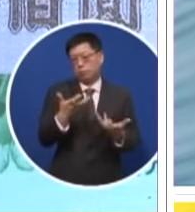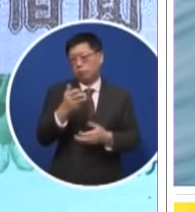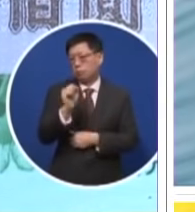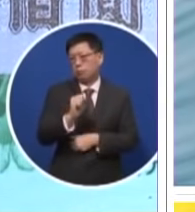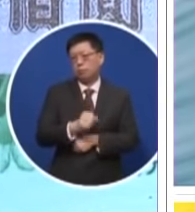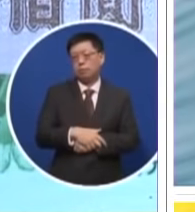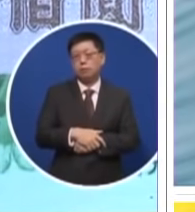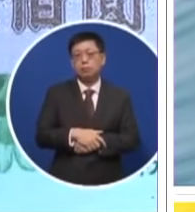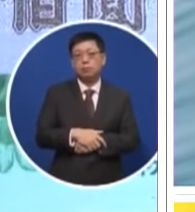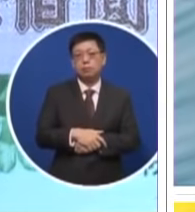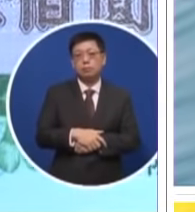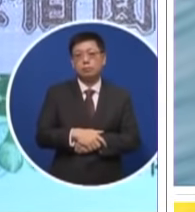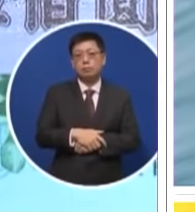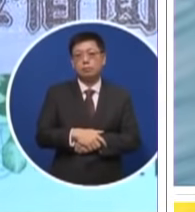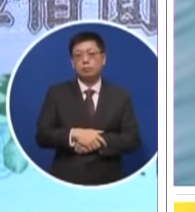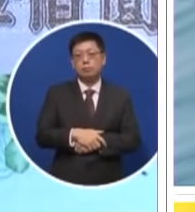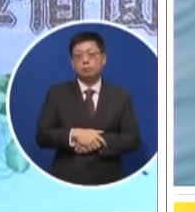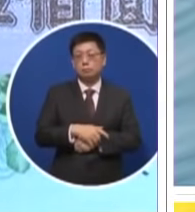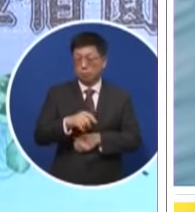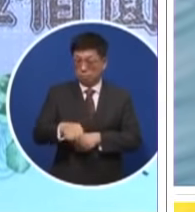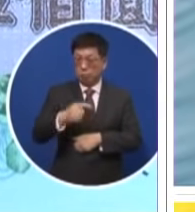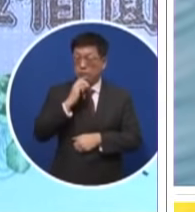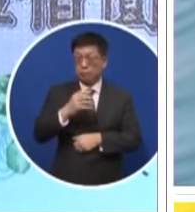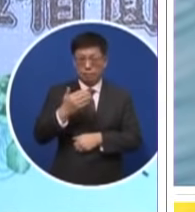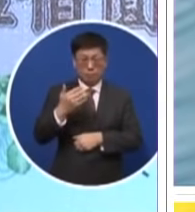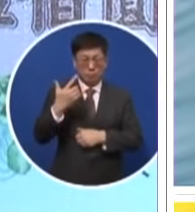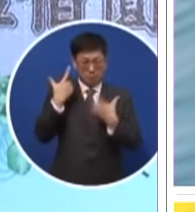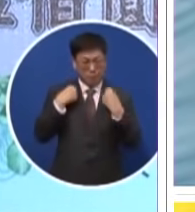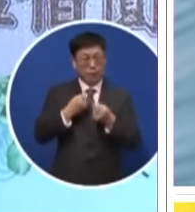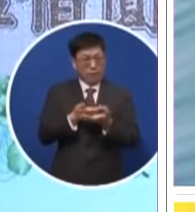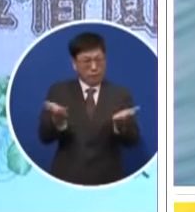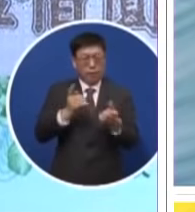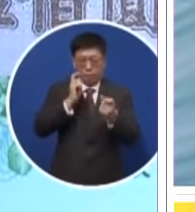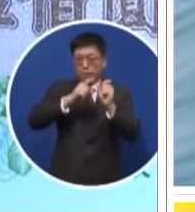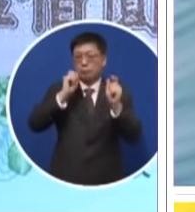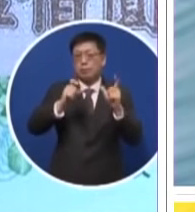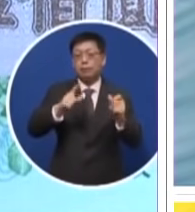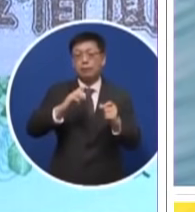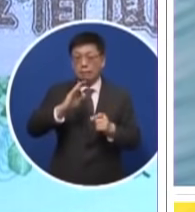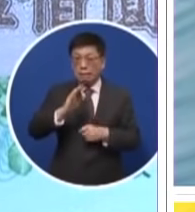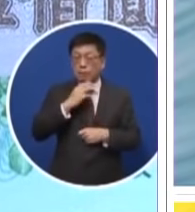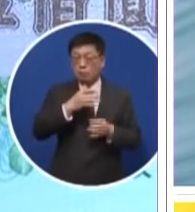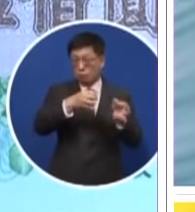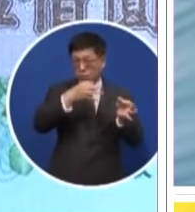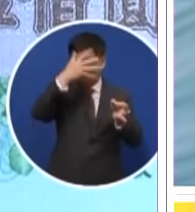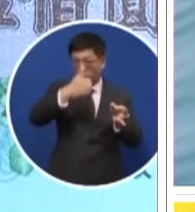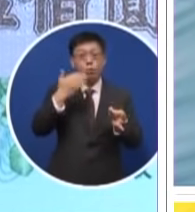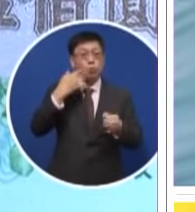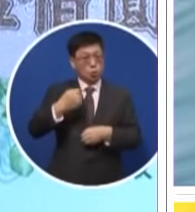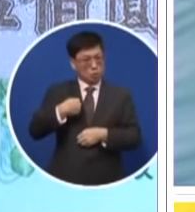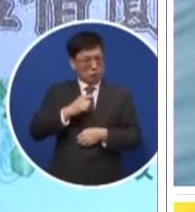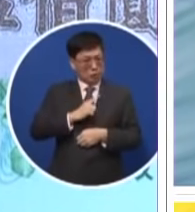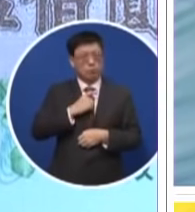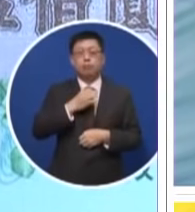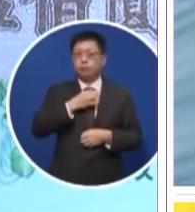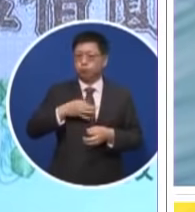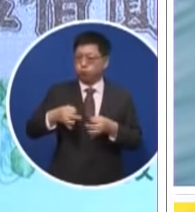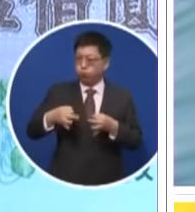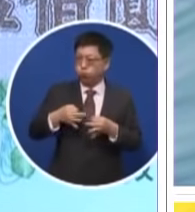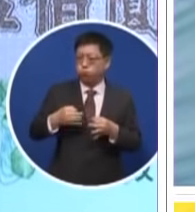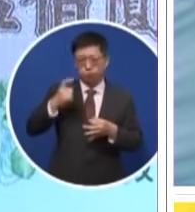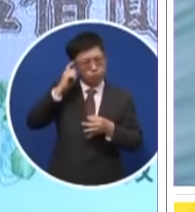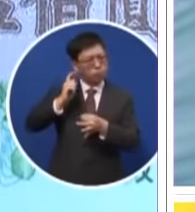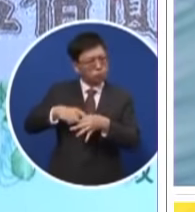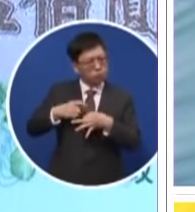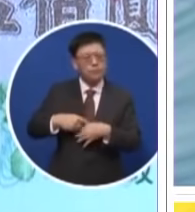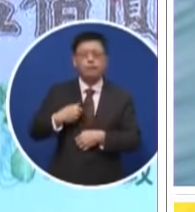是带着唐凤告诉你们大家来玩，然后八个行政部会哦，大家赶快哎呀，荣誉券哦，什么